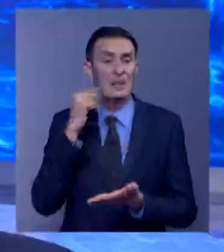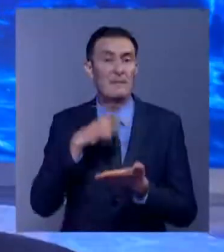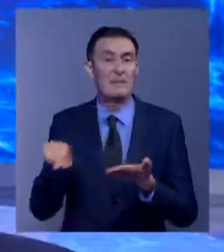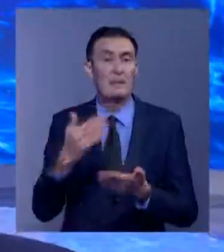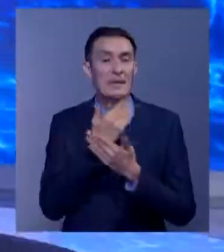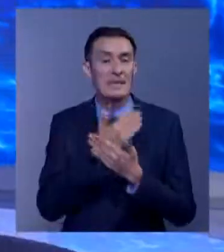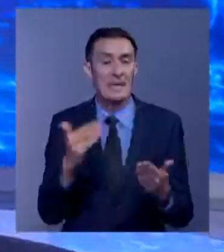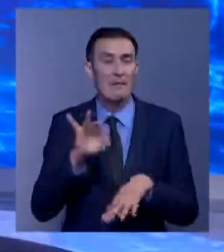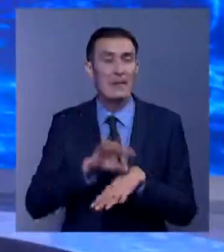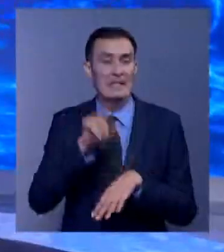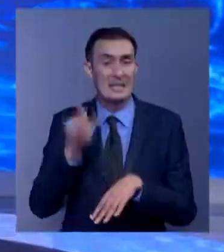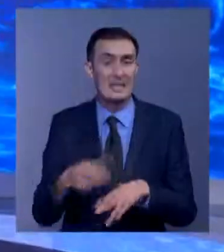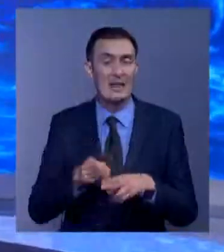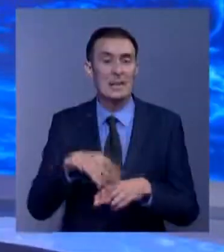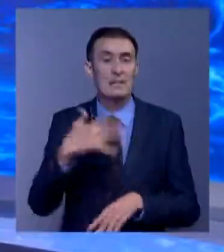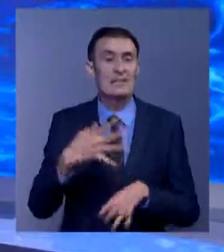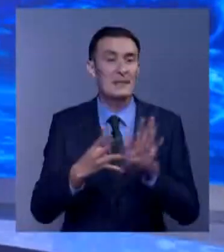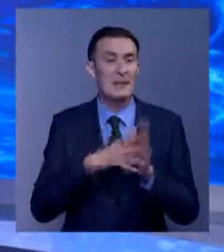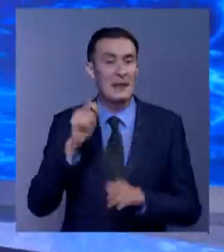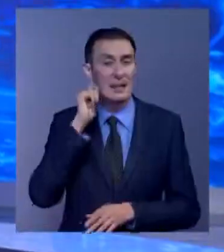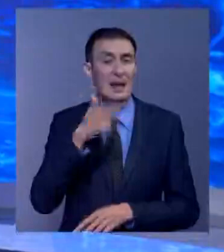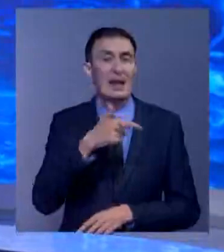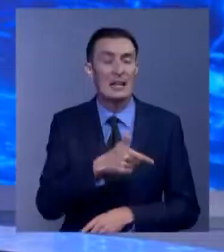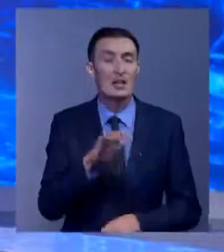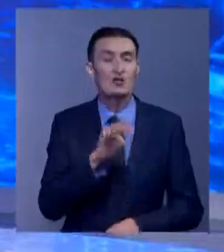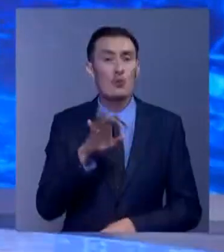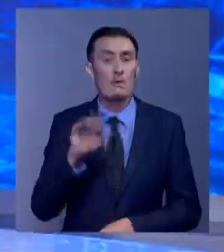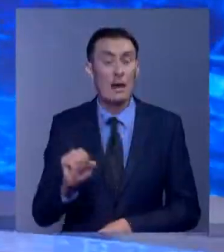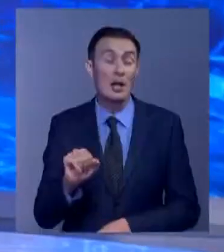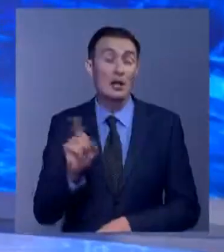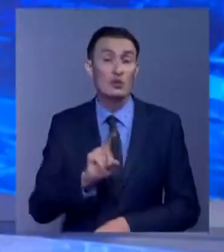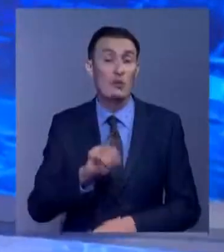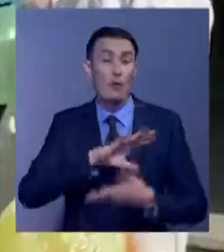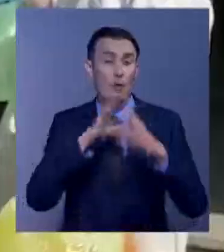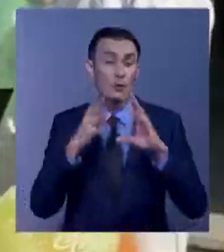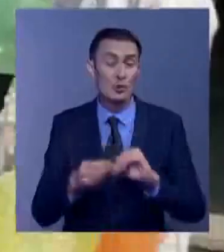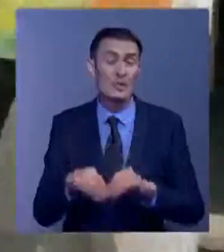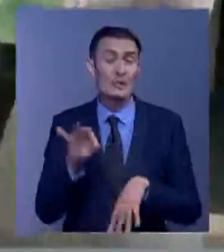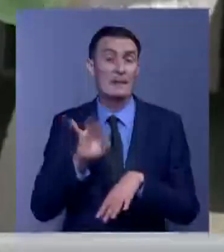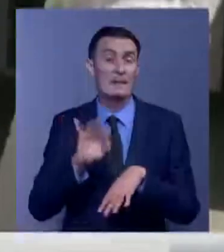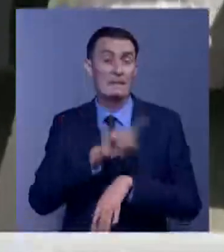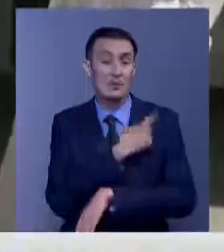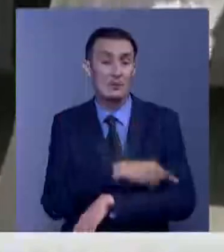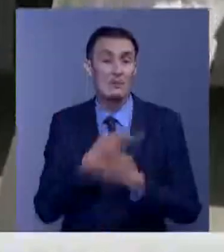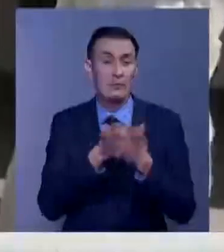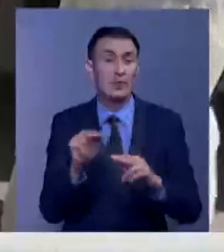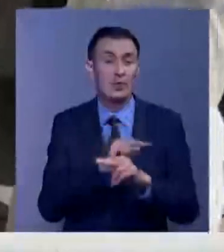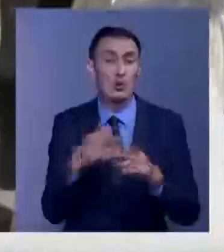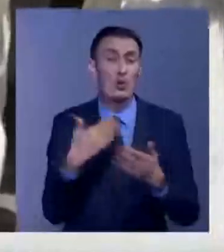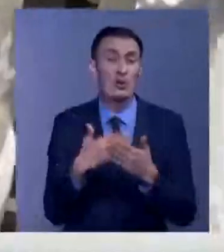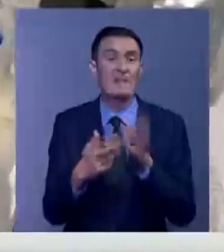пациента, поборовшего коронавирус. Это 59-летняя Галина Жукова. Отмечу, что в общей сложности в медицинском учреждении пролечили